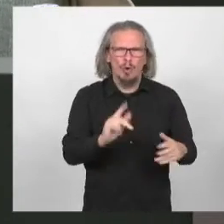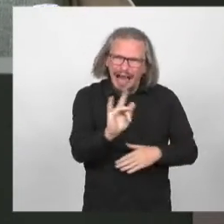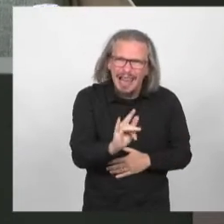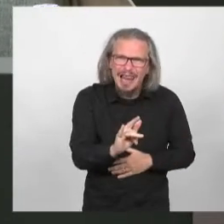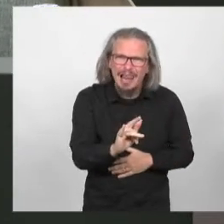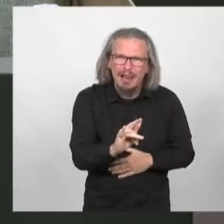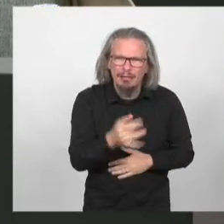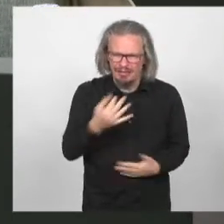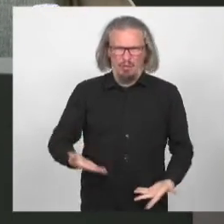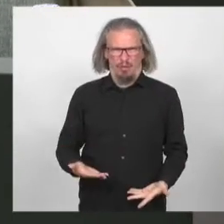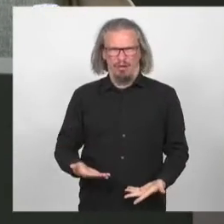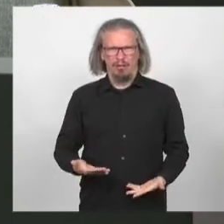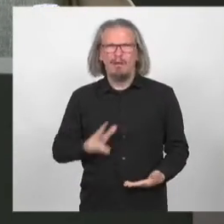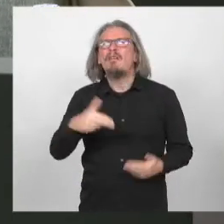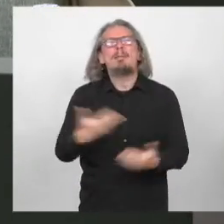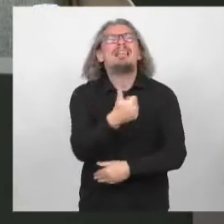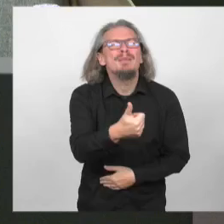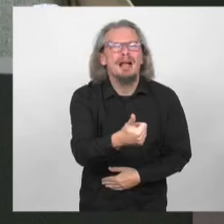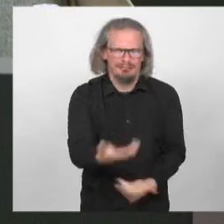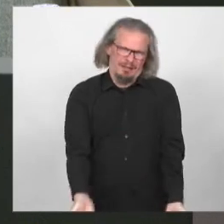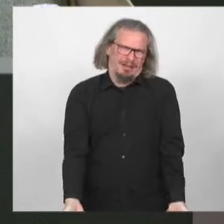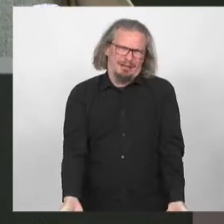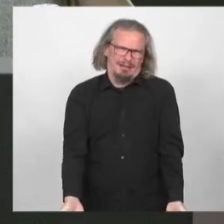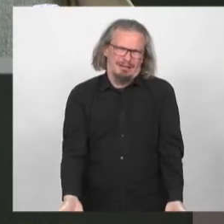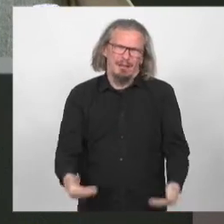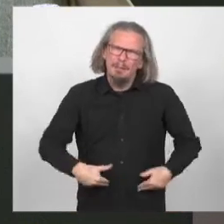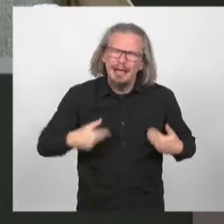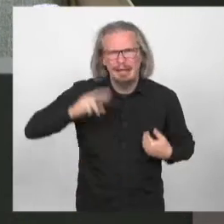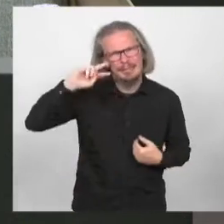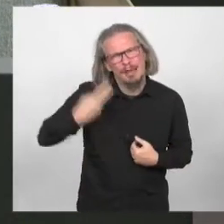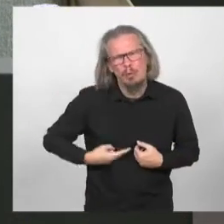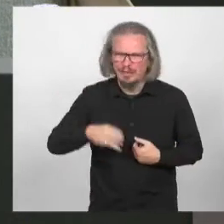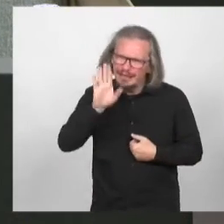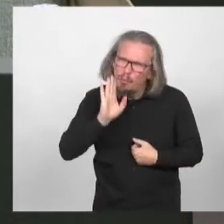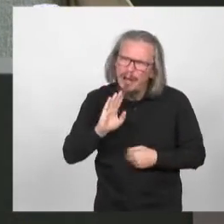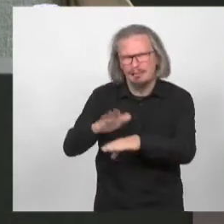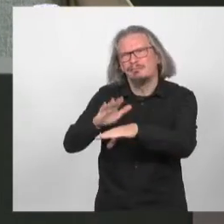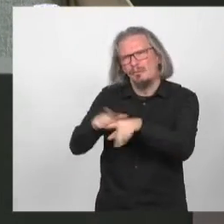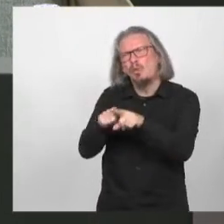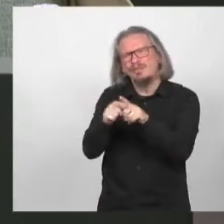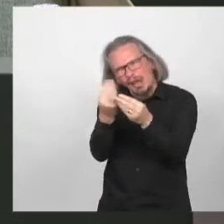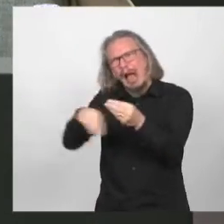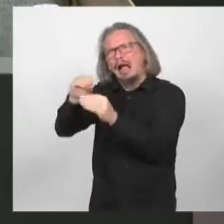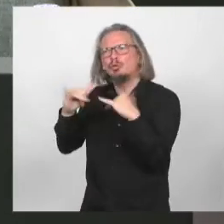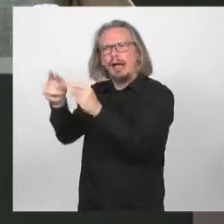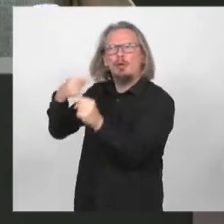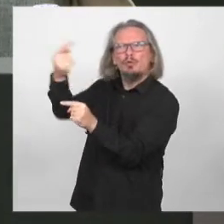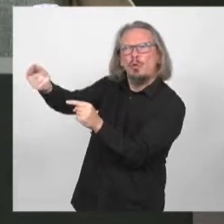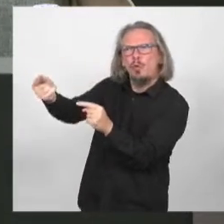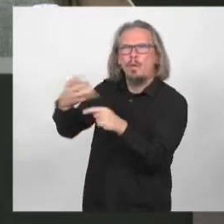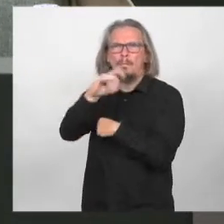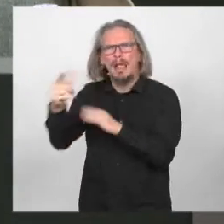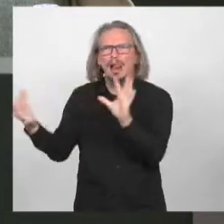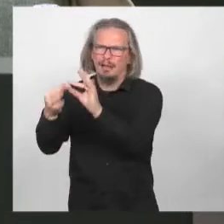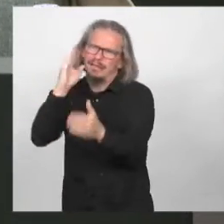cela va bien se passer? Mais si seulement. Si seulement, Madame Spielbout, vous pourriez aussi rajouter ce point à l'ordre du jour de la réunion que vous proposez avec la